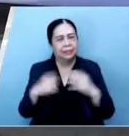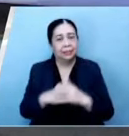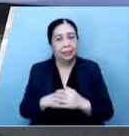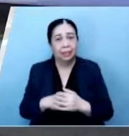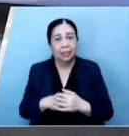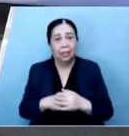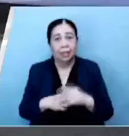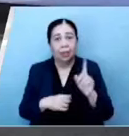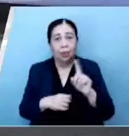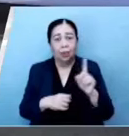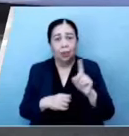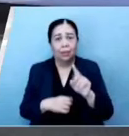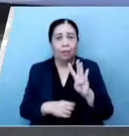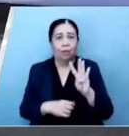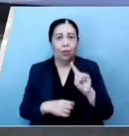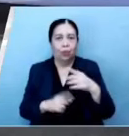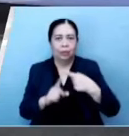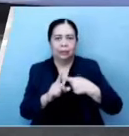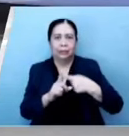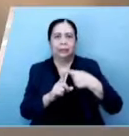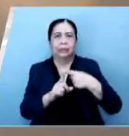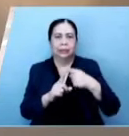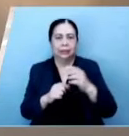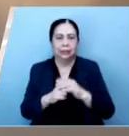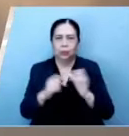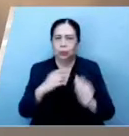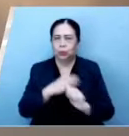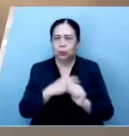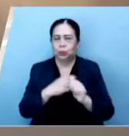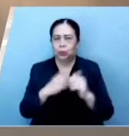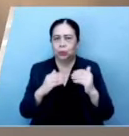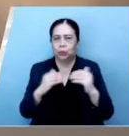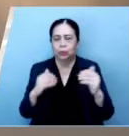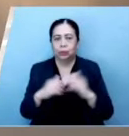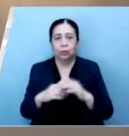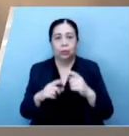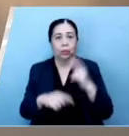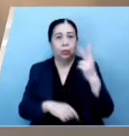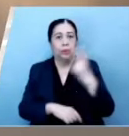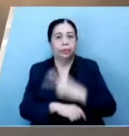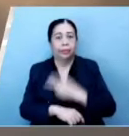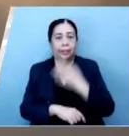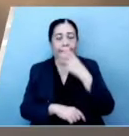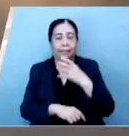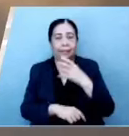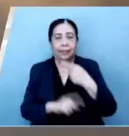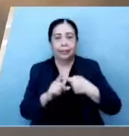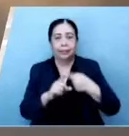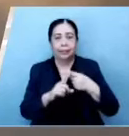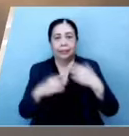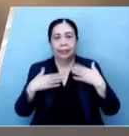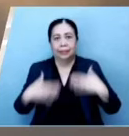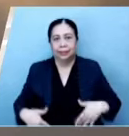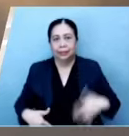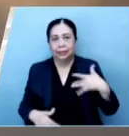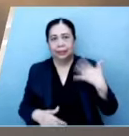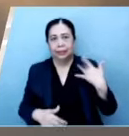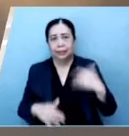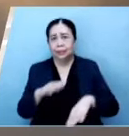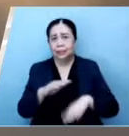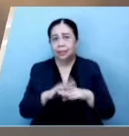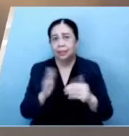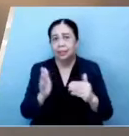magit 41 degrees Celsius o danger level. Base po sa 2-day heat index forecast ng PAGASA, posibleng pumalo na naman